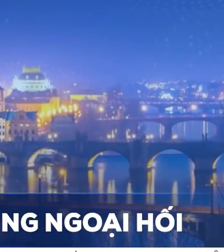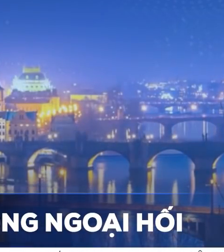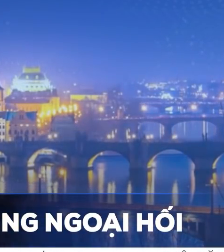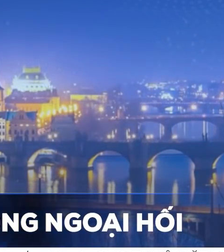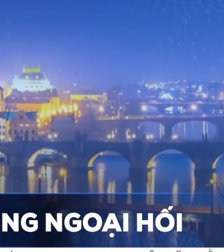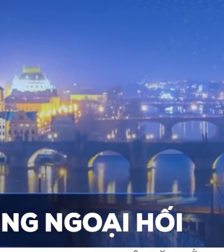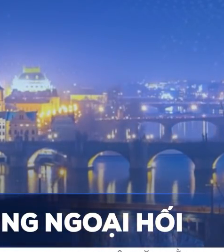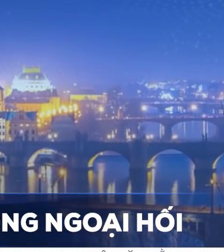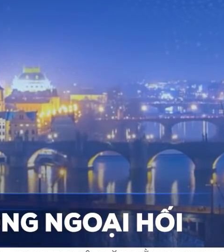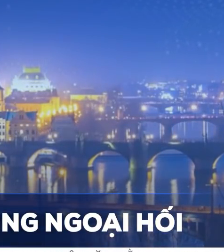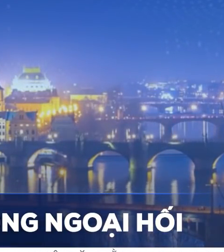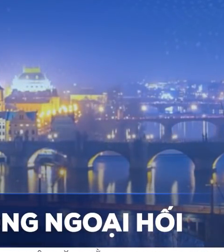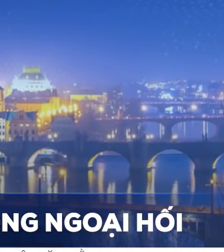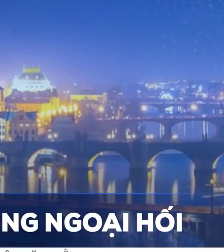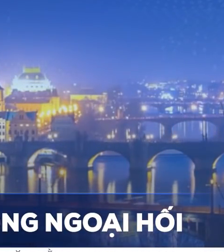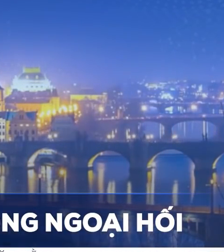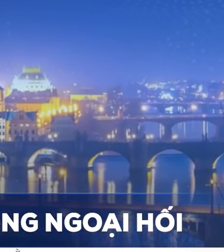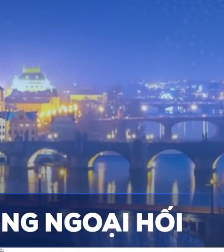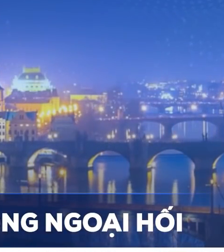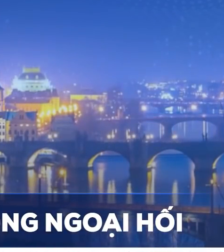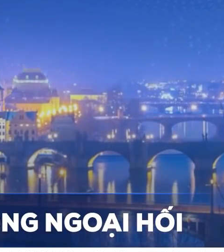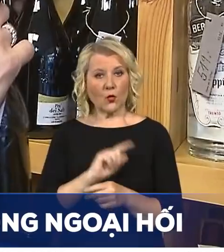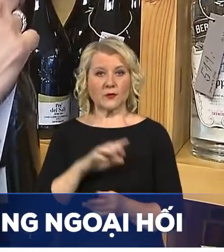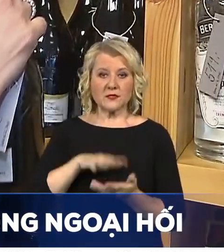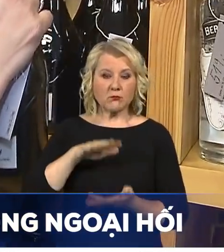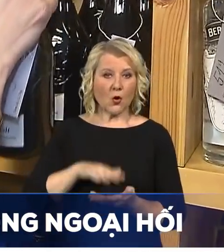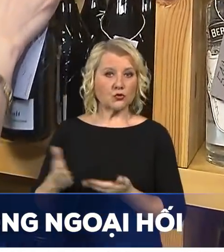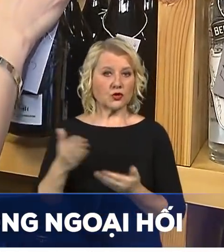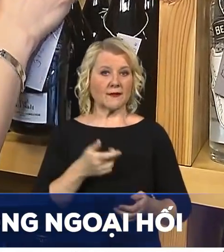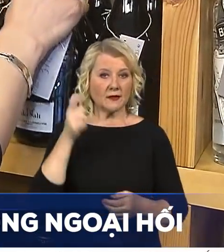đồng corona suy yếu về lâu dài trong tình hình lạm phát cao.